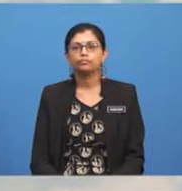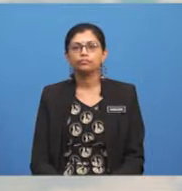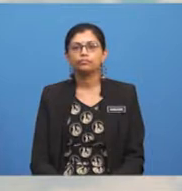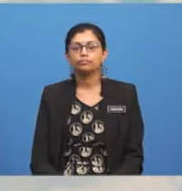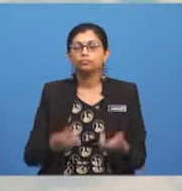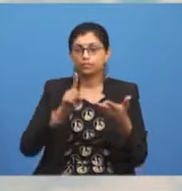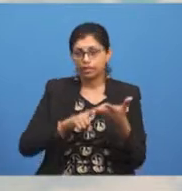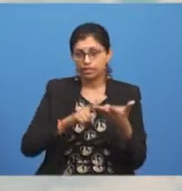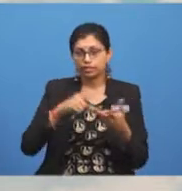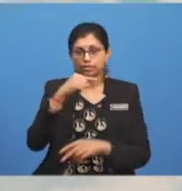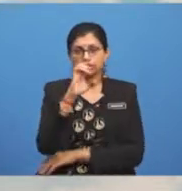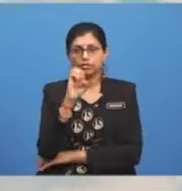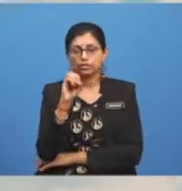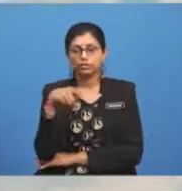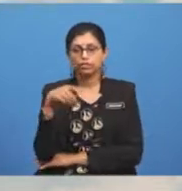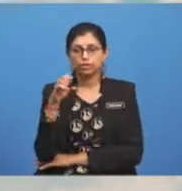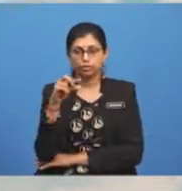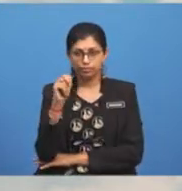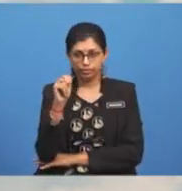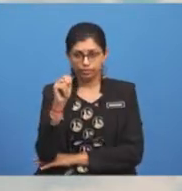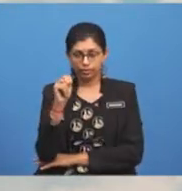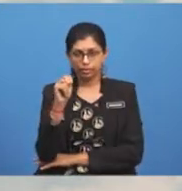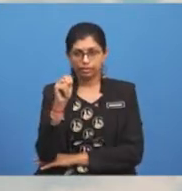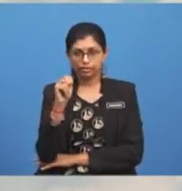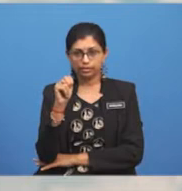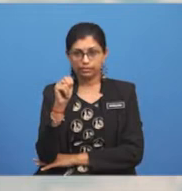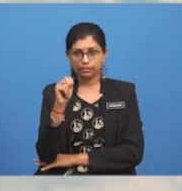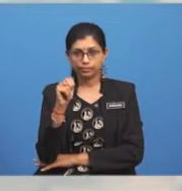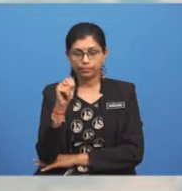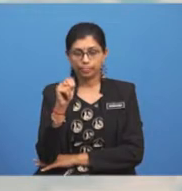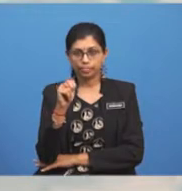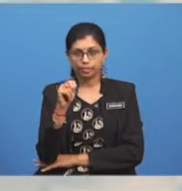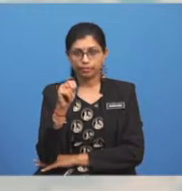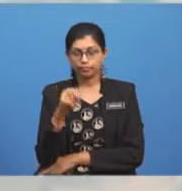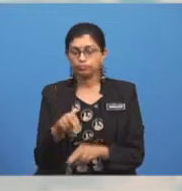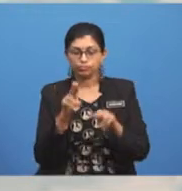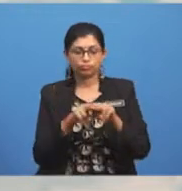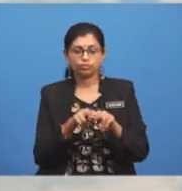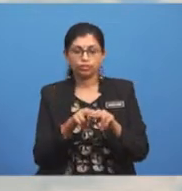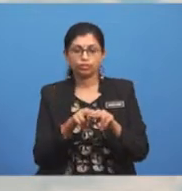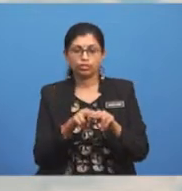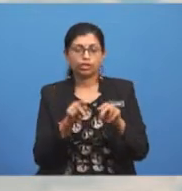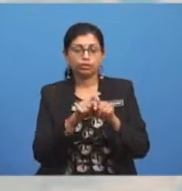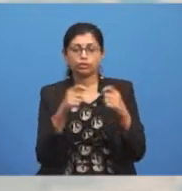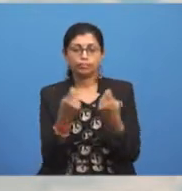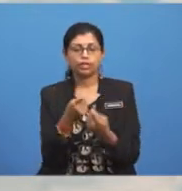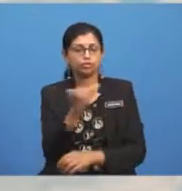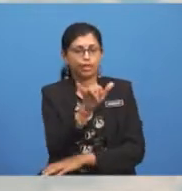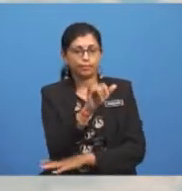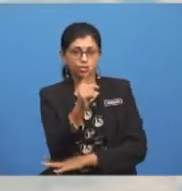geopagon sentiasa berada pada kedudukan geografi yang sama dengan bumi.